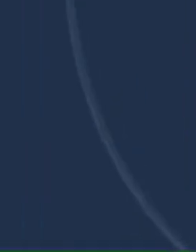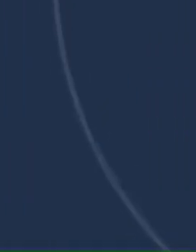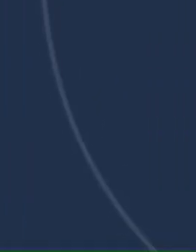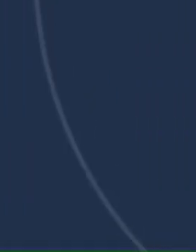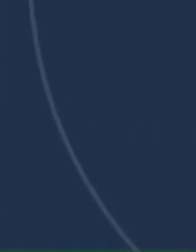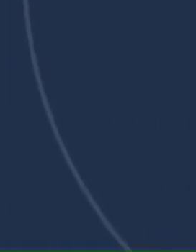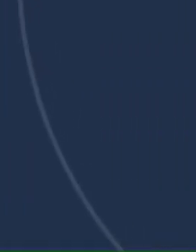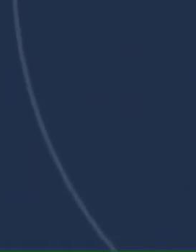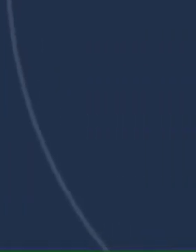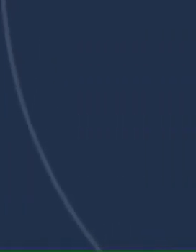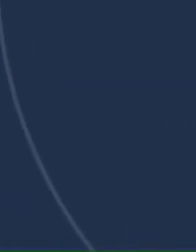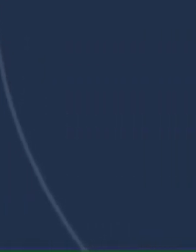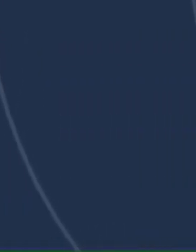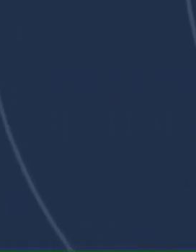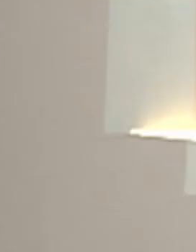Музика